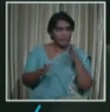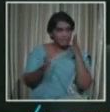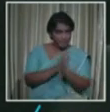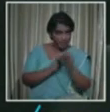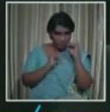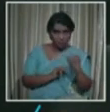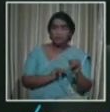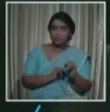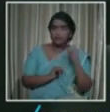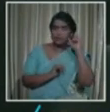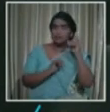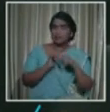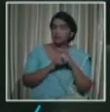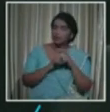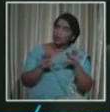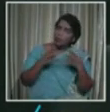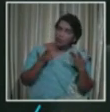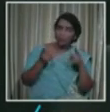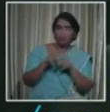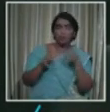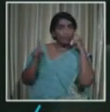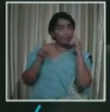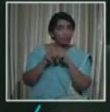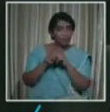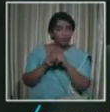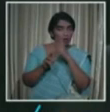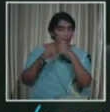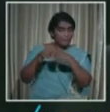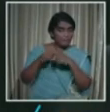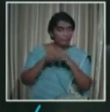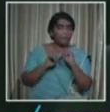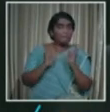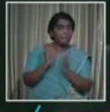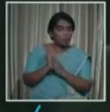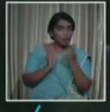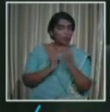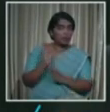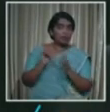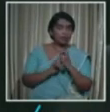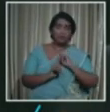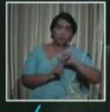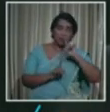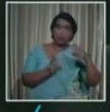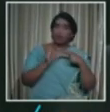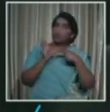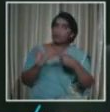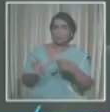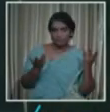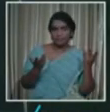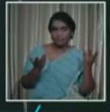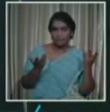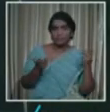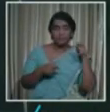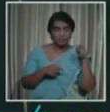ना एक अपराध परीक्षण डिपार्टमेंट हो मैं संबंध उपतुमा हाप प्रश्न अग मैं तुम्हारे तो मुदाल में तुम्हारे यात्री होम कर ला पिल्तुरा क्लबादी में रात बाला पुरुत्व एनो